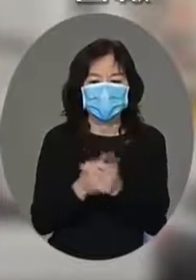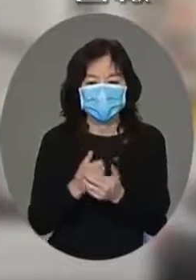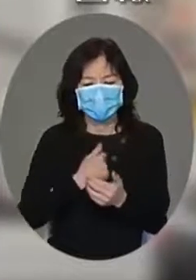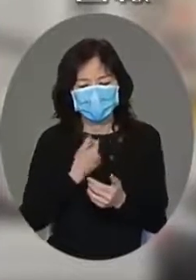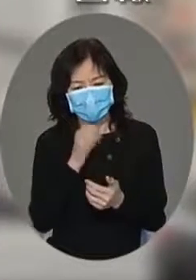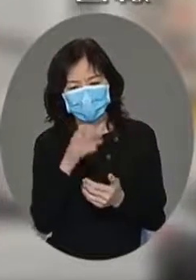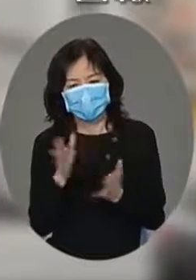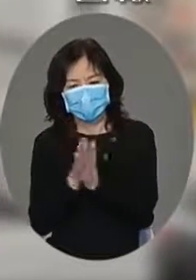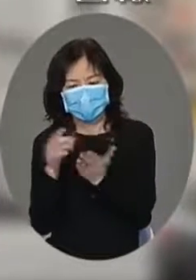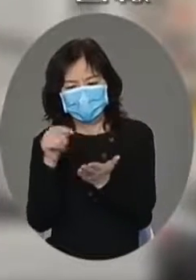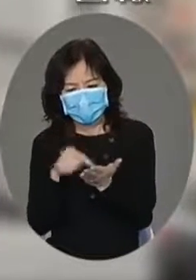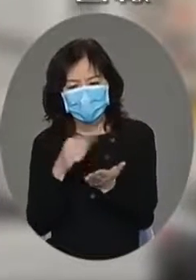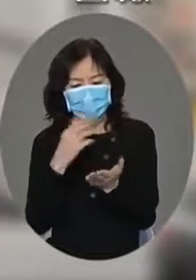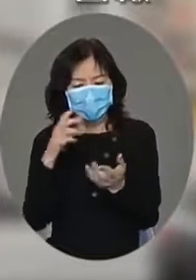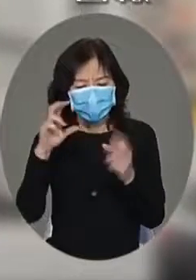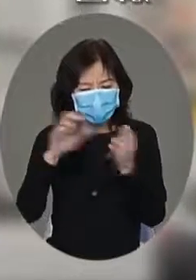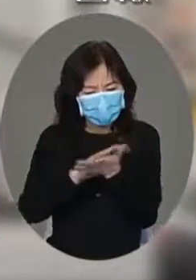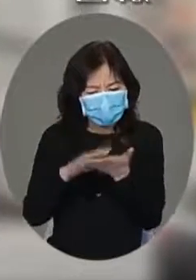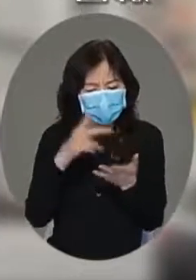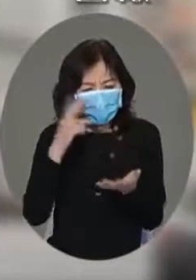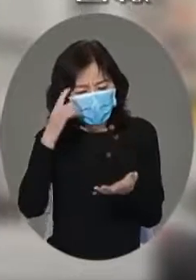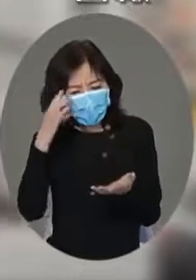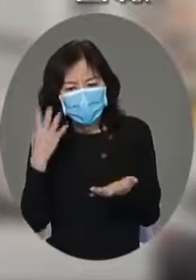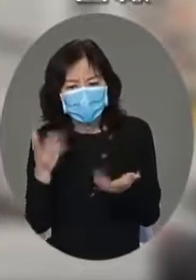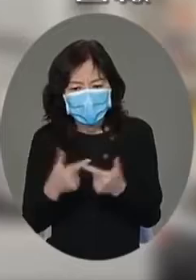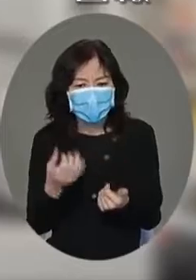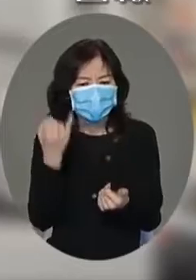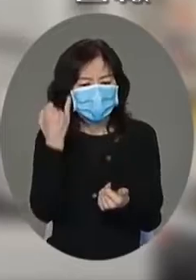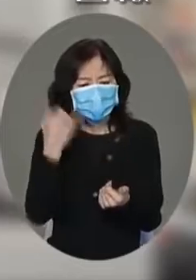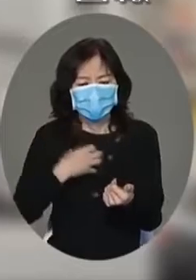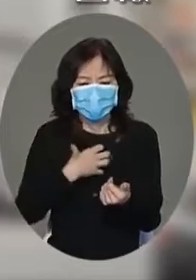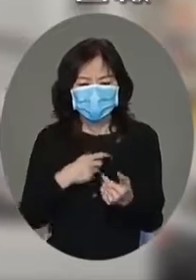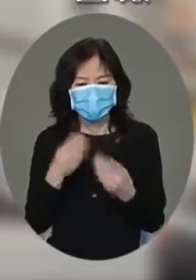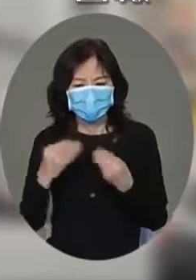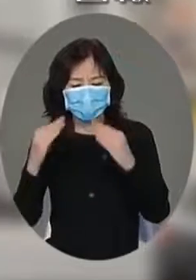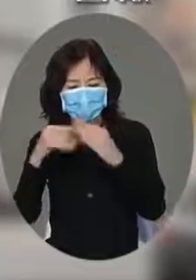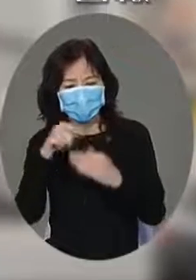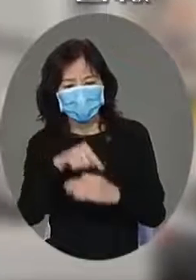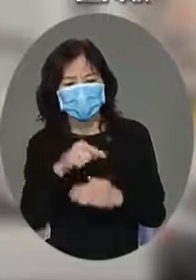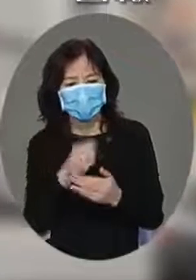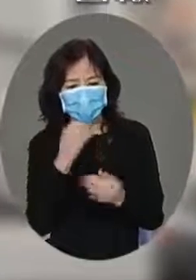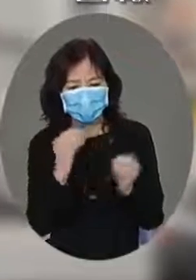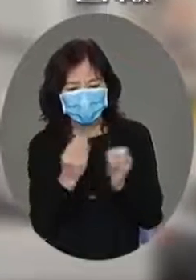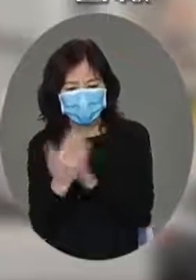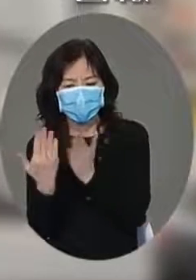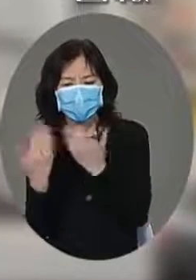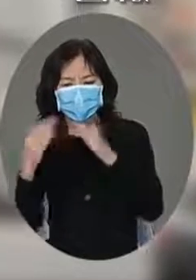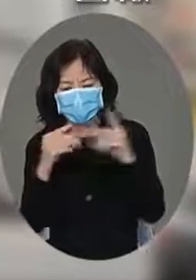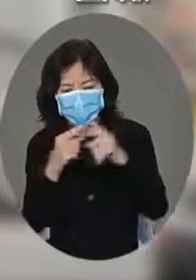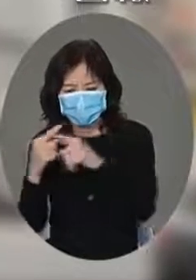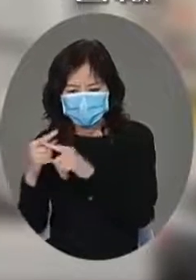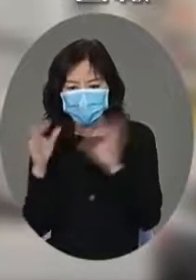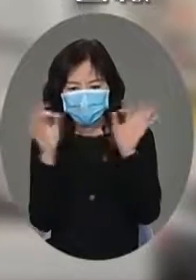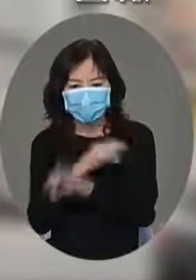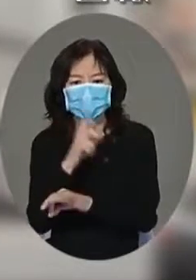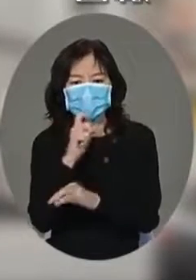本書仍然有敏感內容，擔心是否適用。教育局批評有關做法極可能對學校或者公眾造成誤會，